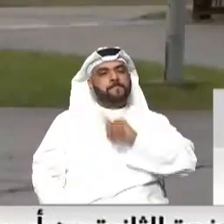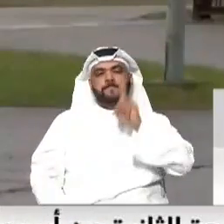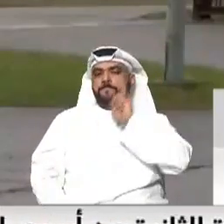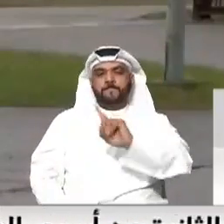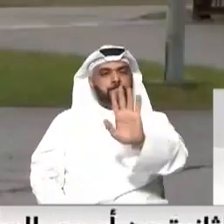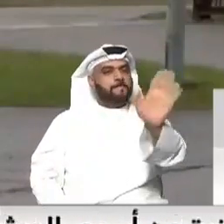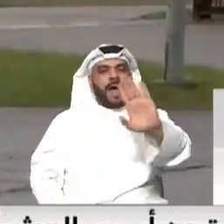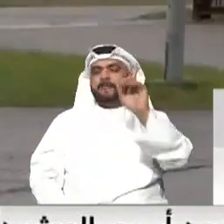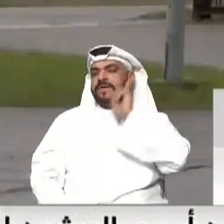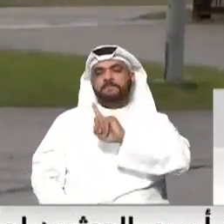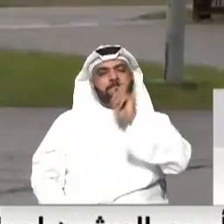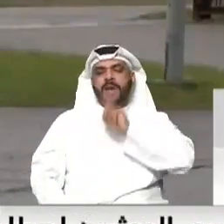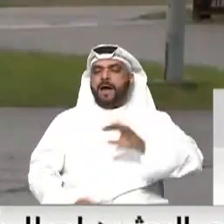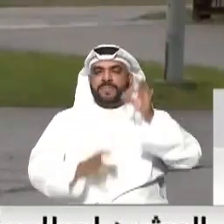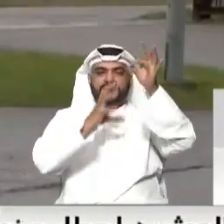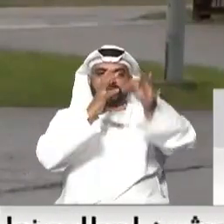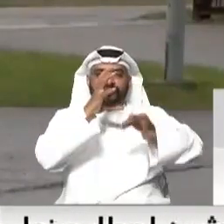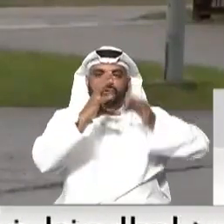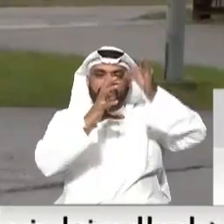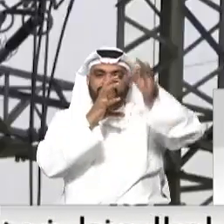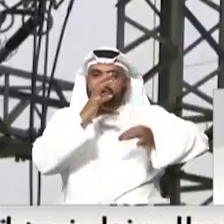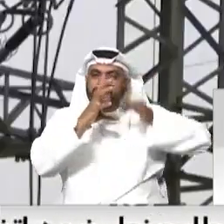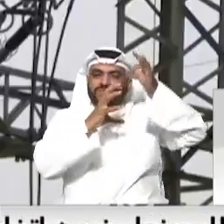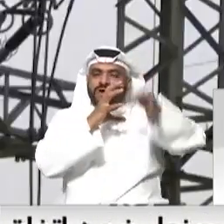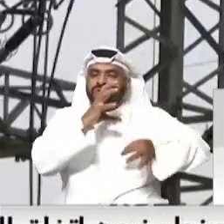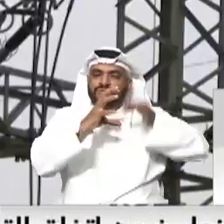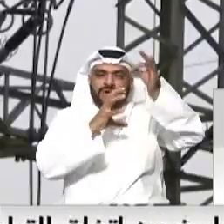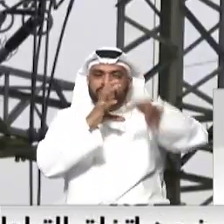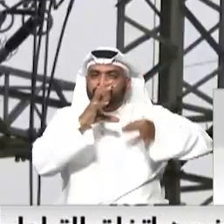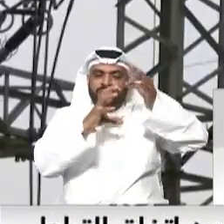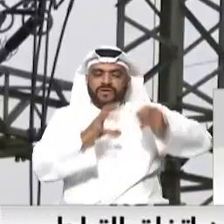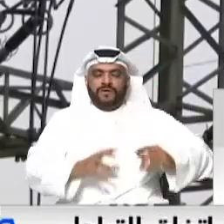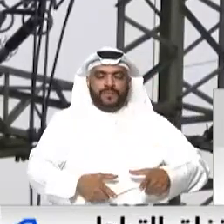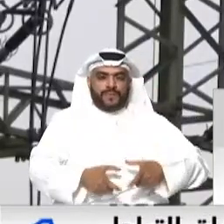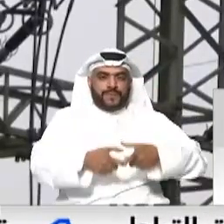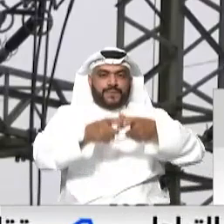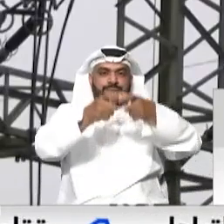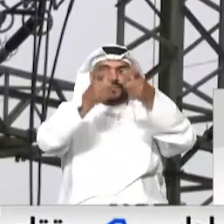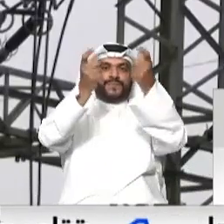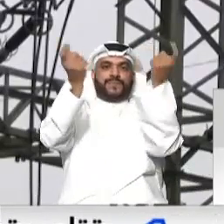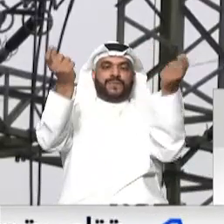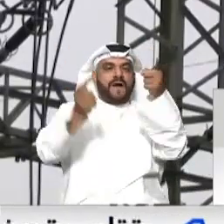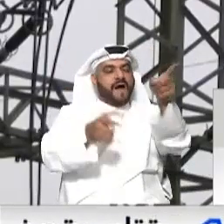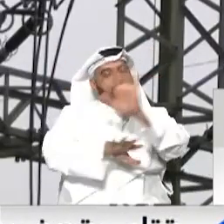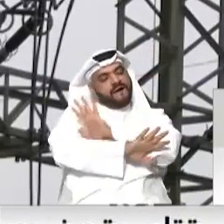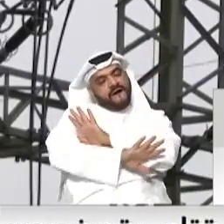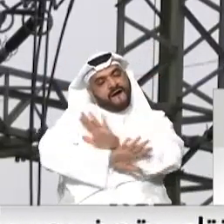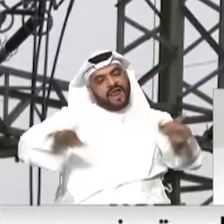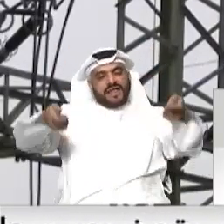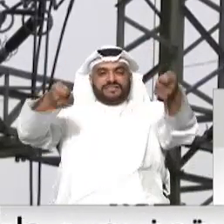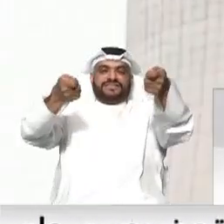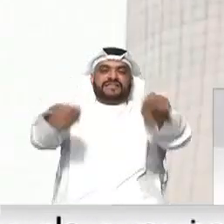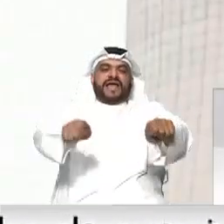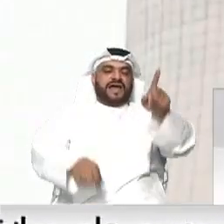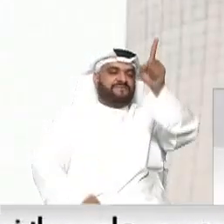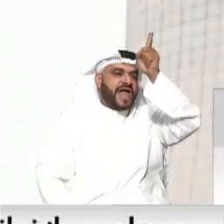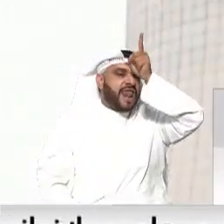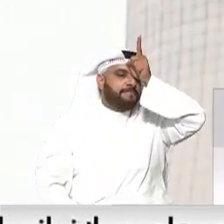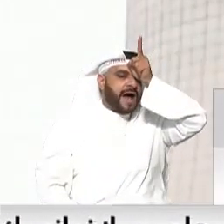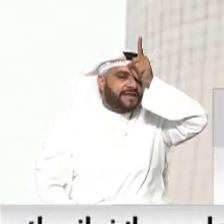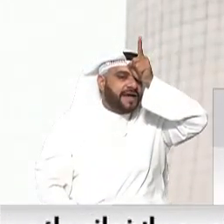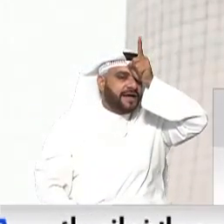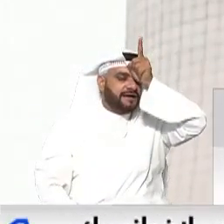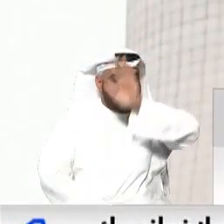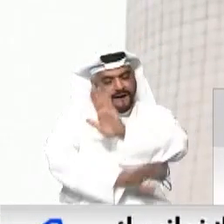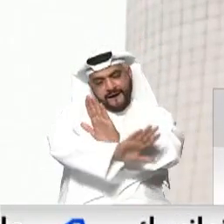التقنيه المحفوفه بالمخاطر هو باغلاق اخر المفاعلات في المانيا تضع برلين